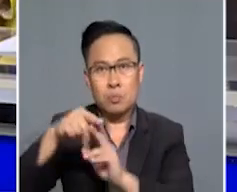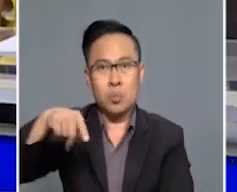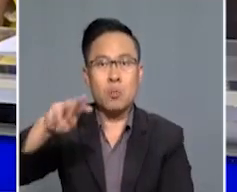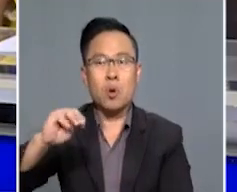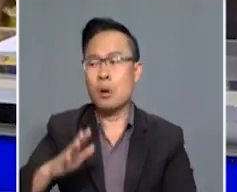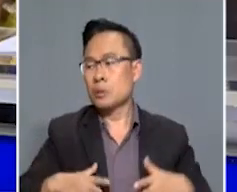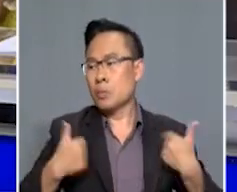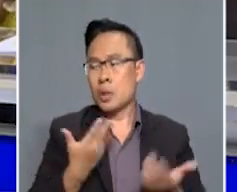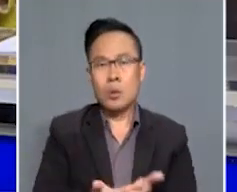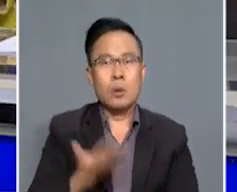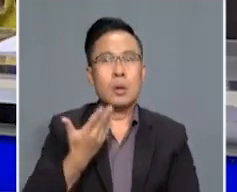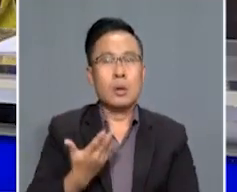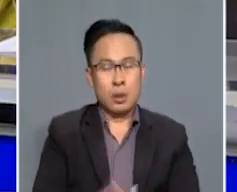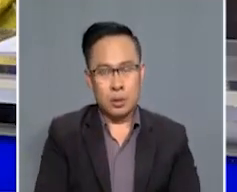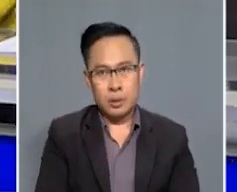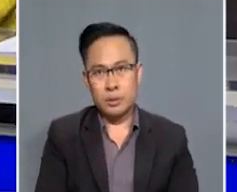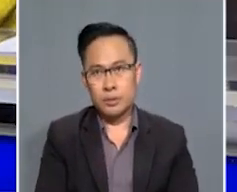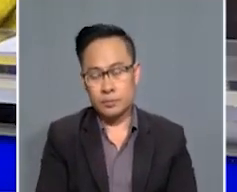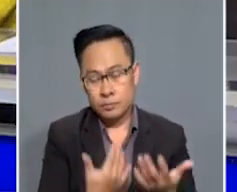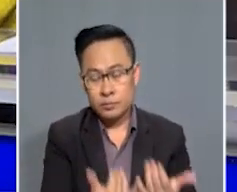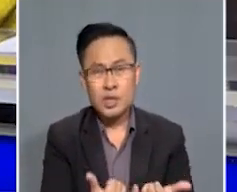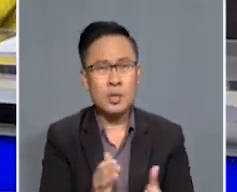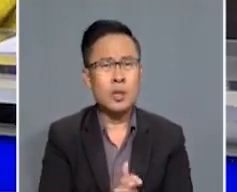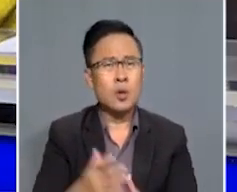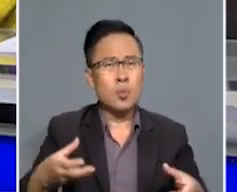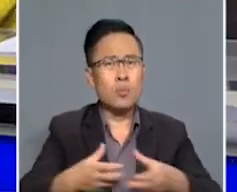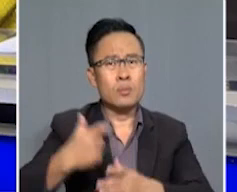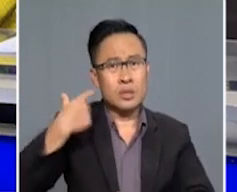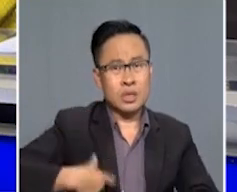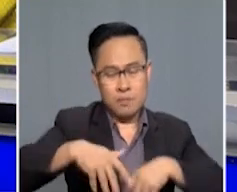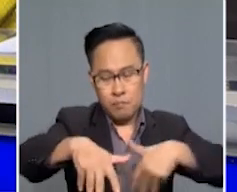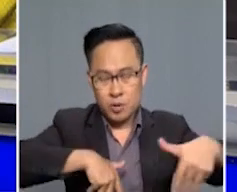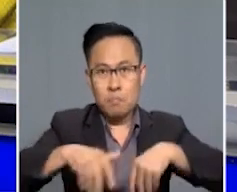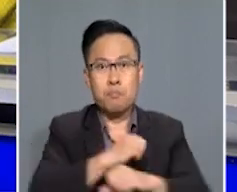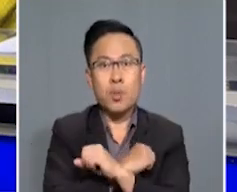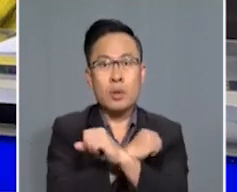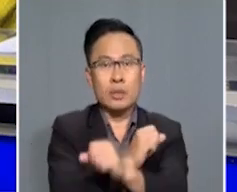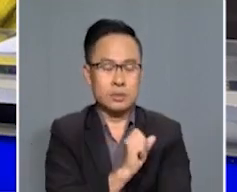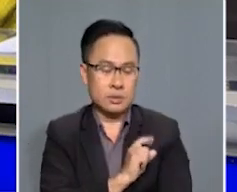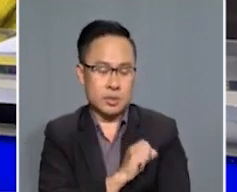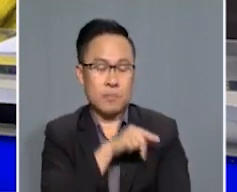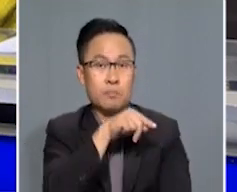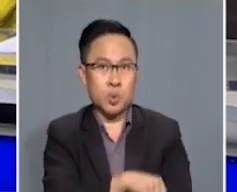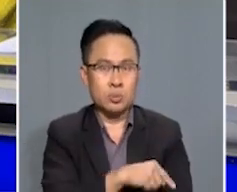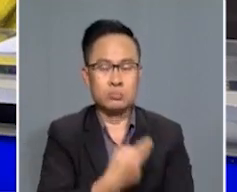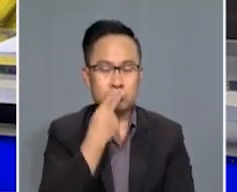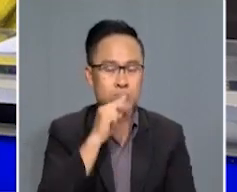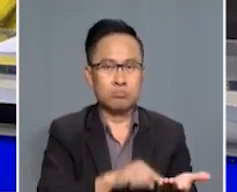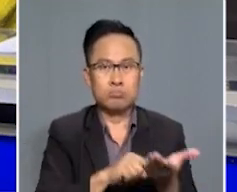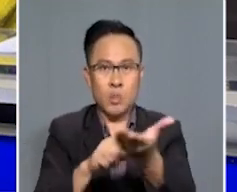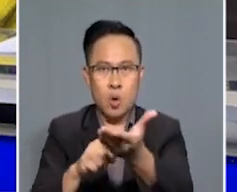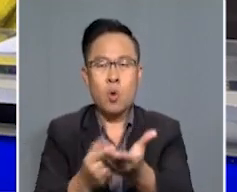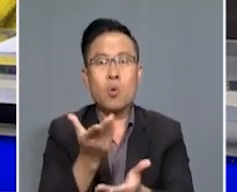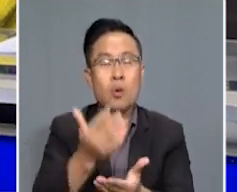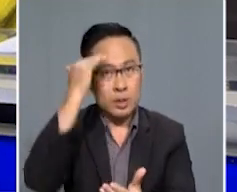ไปก็ติดความเคลื่อนไหวที่กองปราบปรามกันบ้างนะคะวันนี้ทางเครือข่ายทนายและประชาชนปกป้องพระพุทธศาสนาไปร้องเอาผิดผู้อำนวยการ